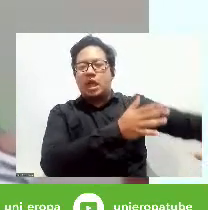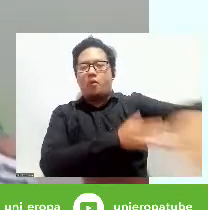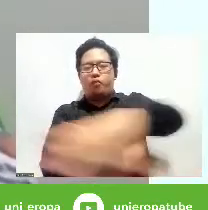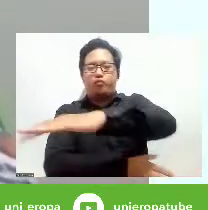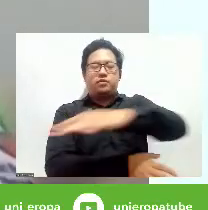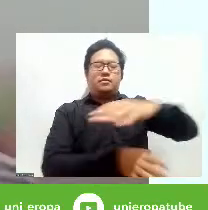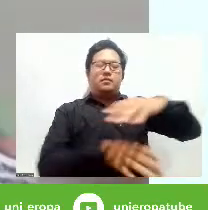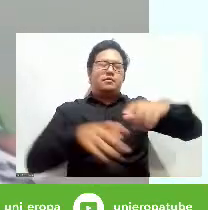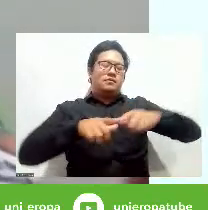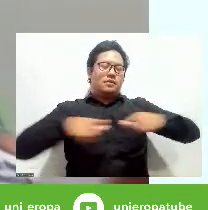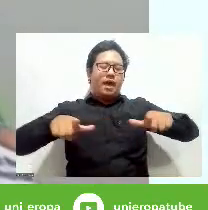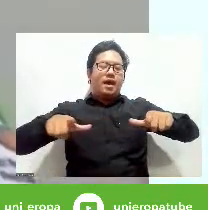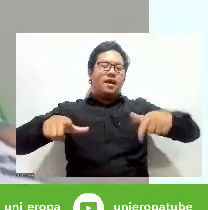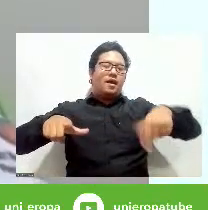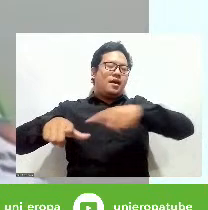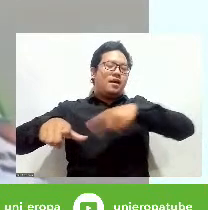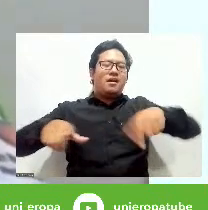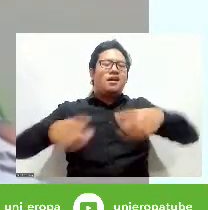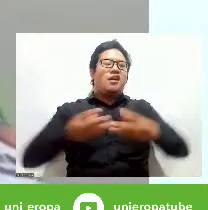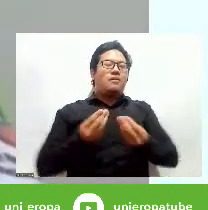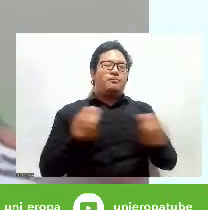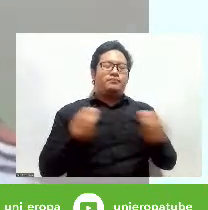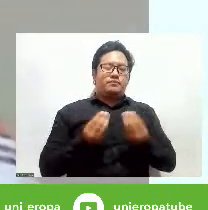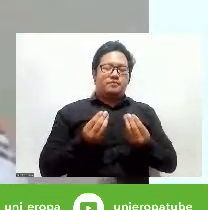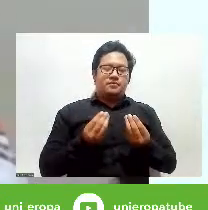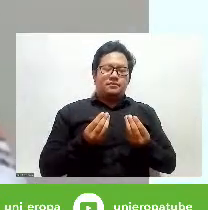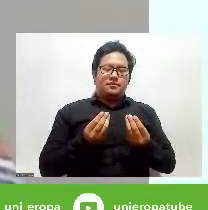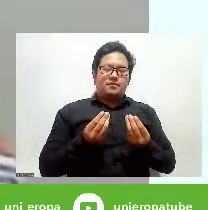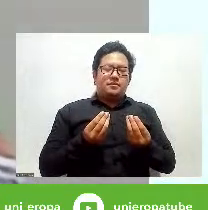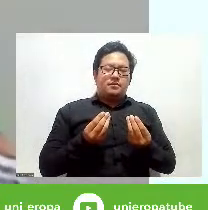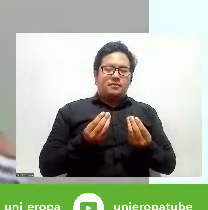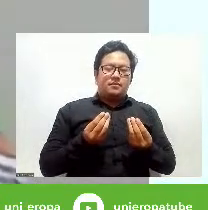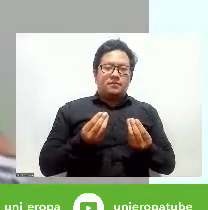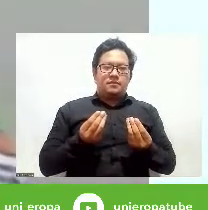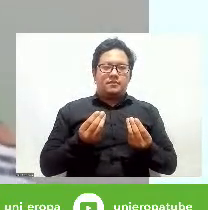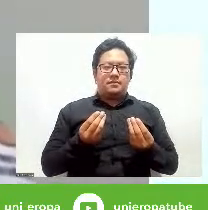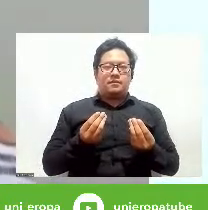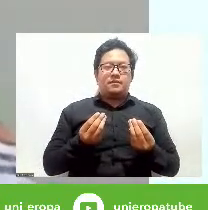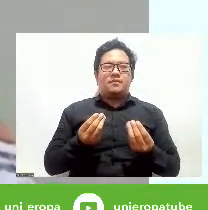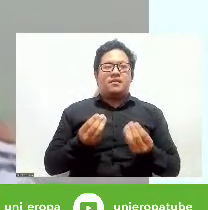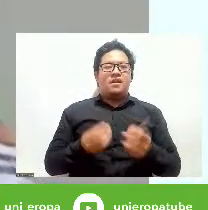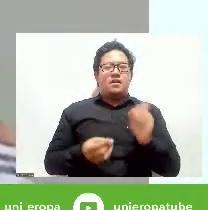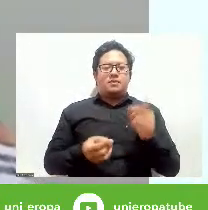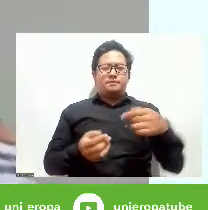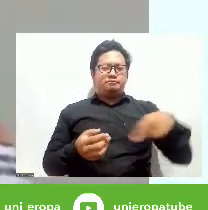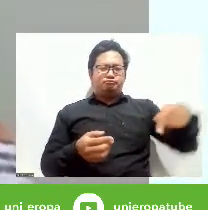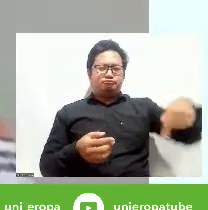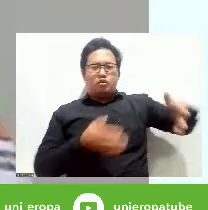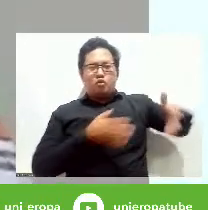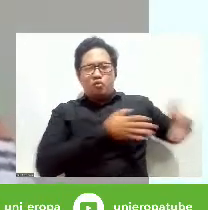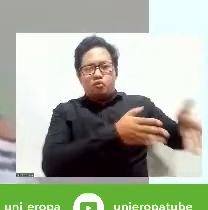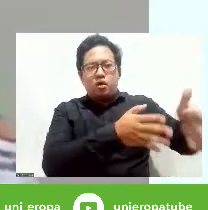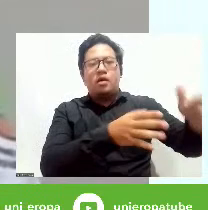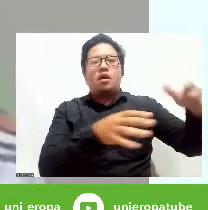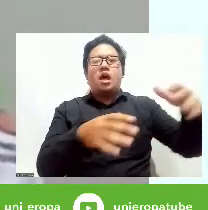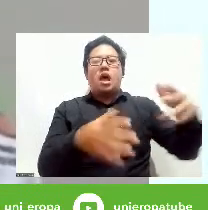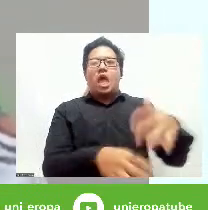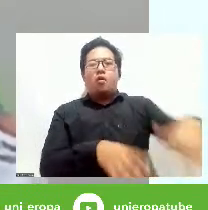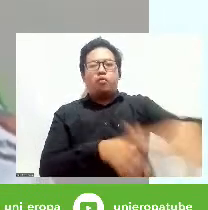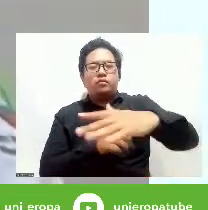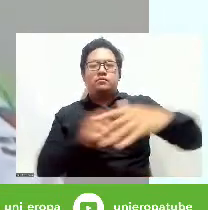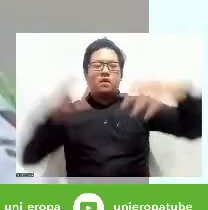biasanya tergenang air pasang surut karena curah hujan karena sungai karena laut